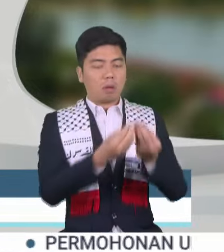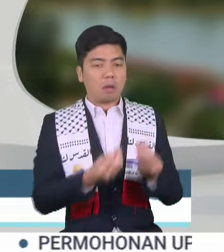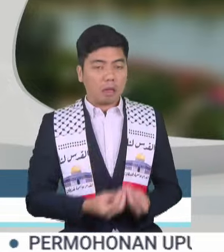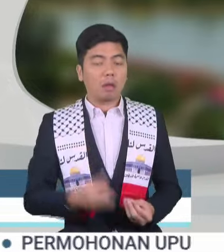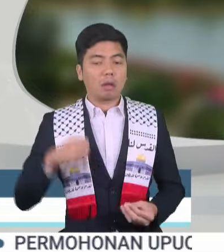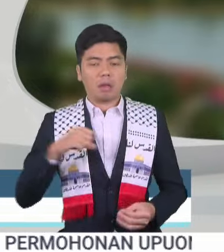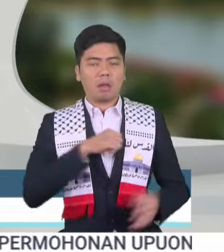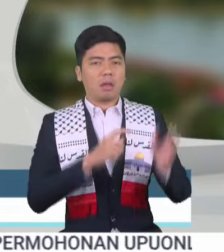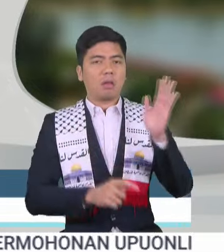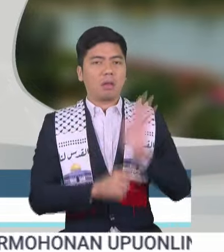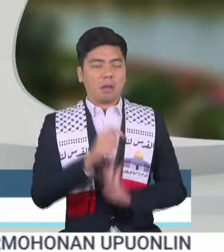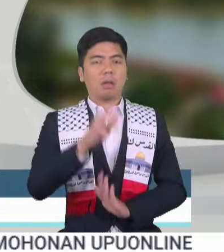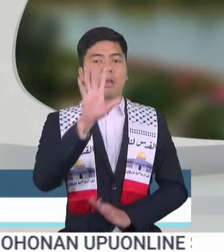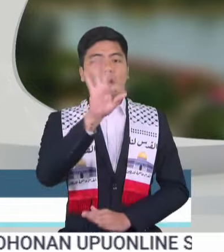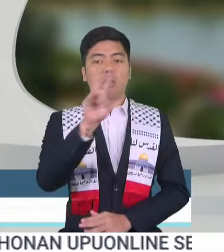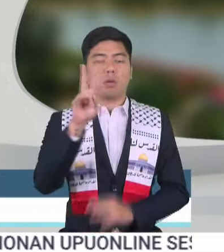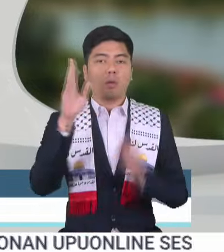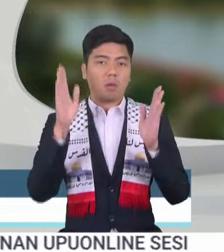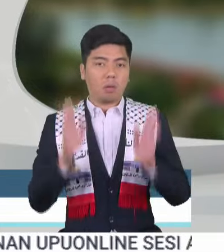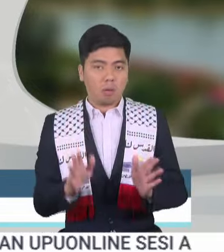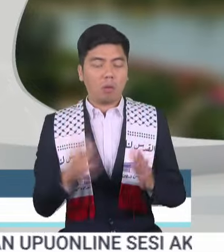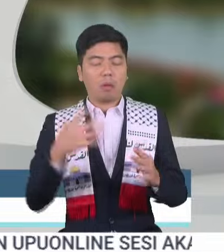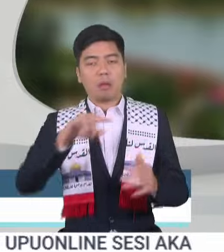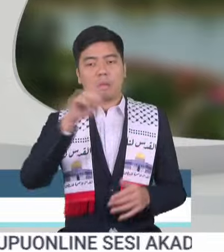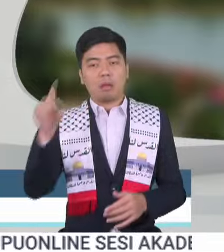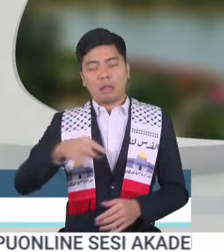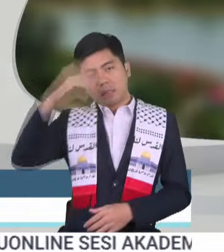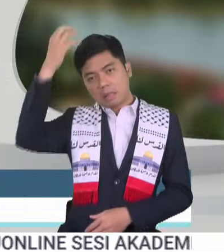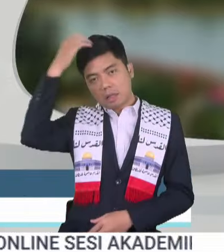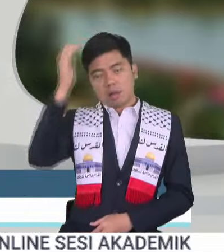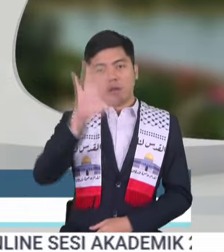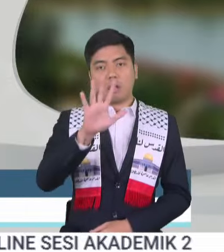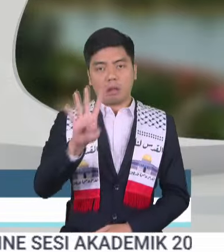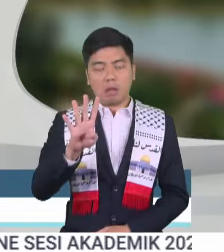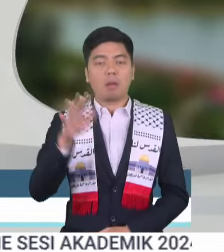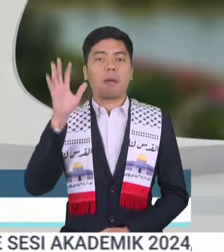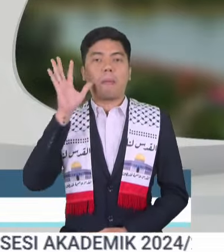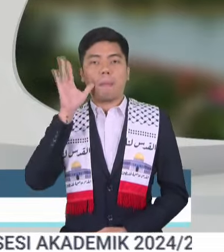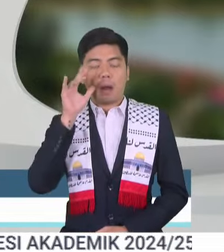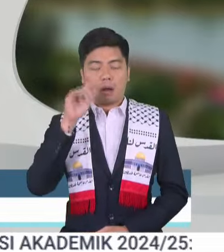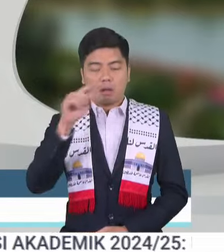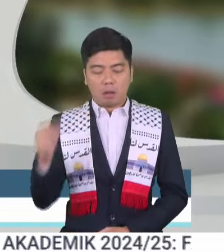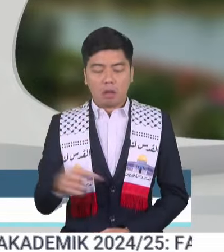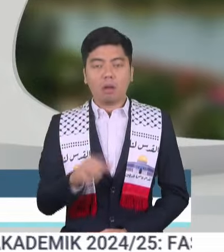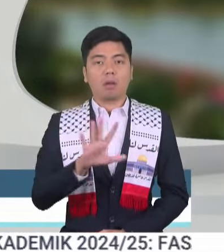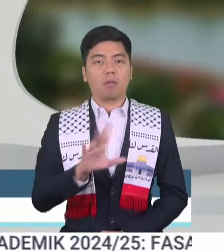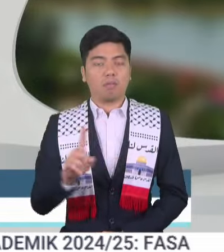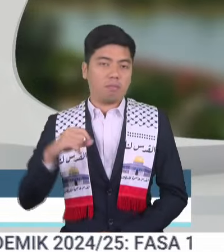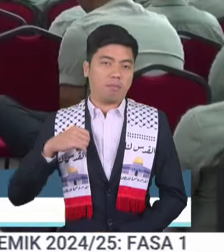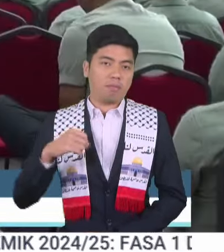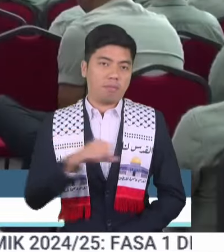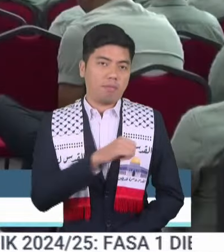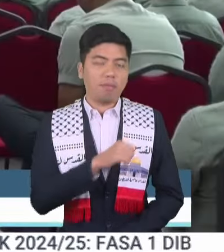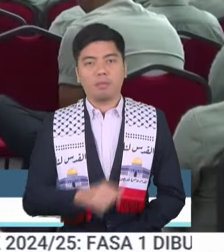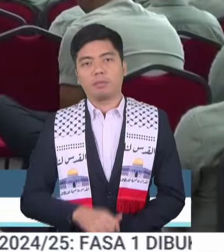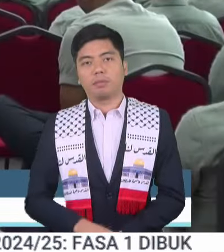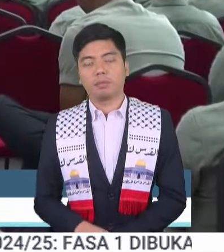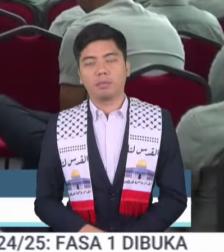paling tinggi dengan 92 orang, diikuti Selangor 54 dan Melaka 51 ahli.